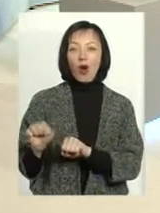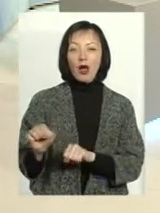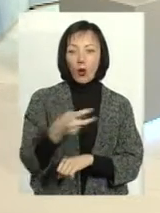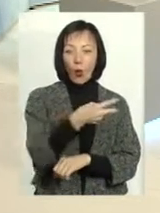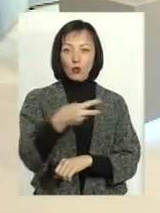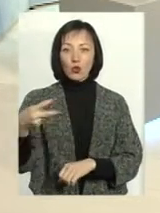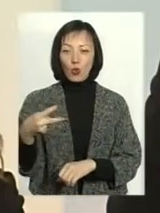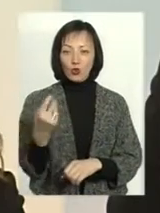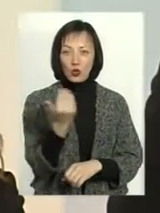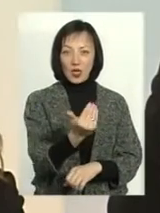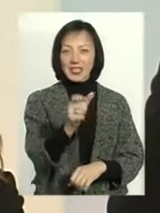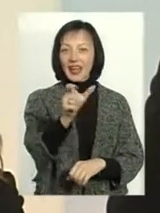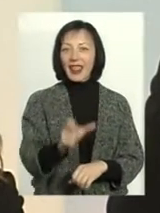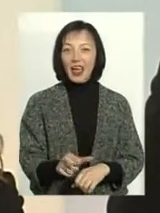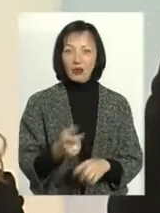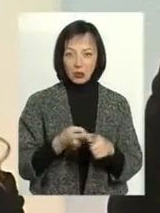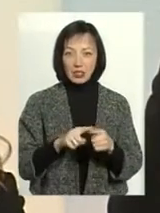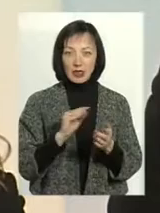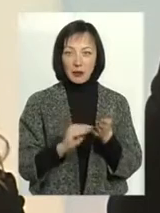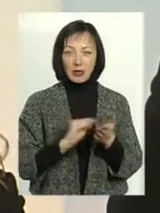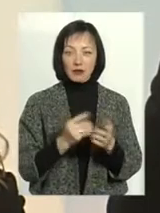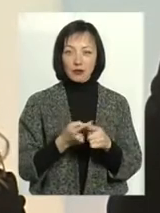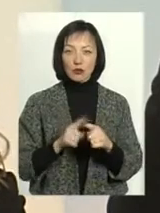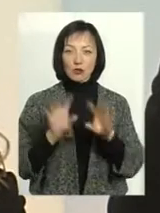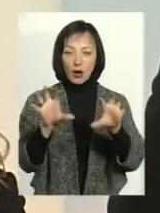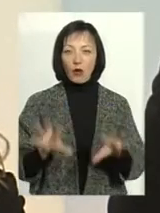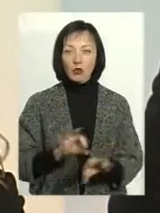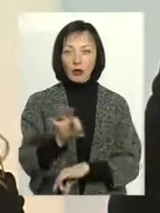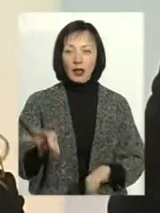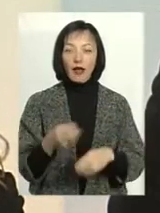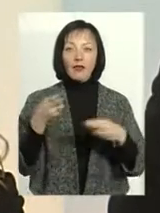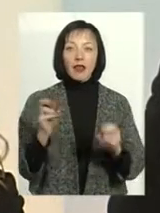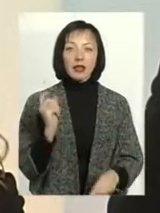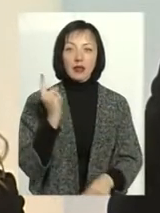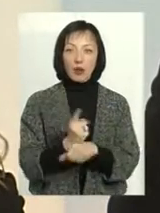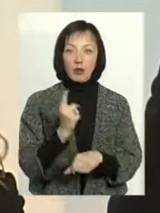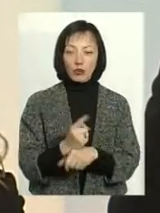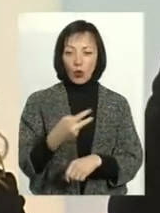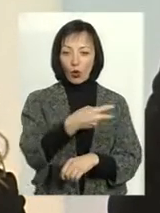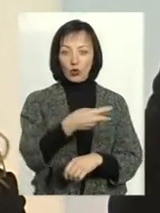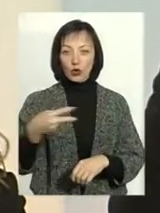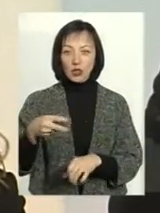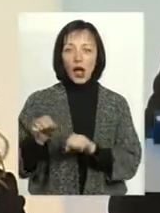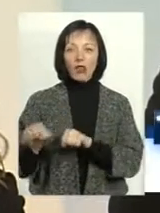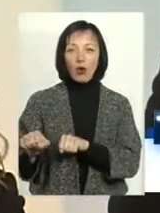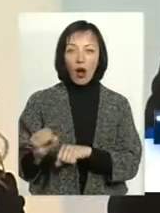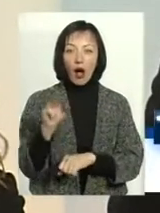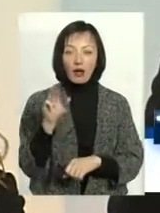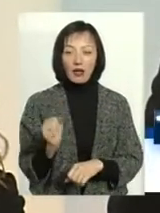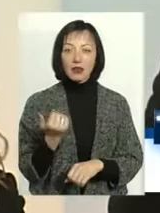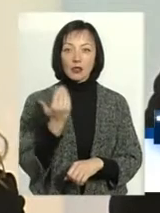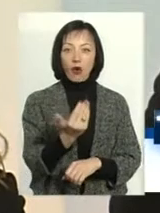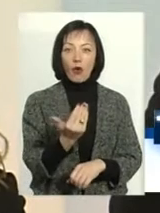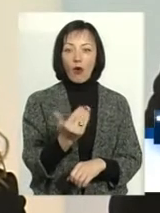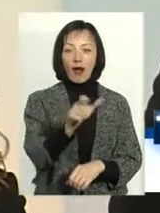з клієнтом, про це навіть написано в цьому законопроєкті, де забороняється ототожнювати адвоката з його клієнтом,